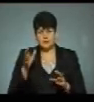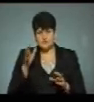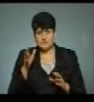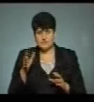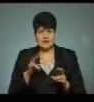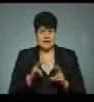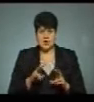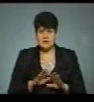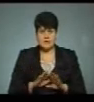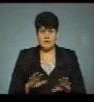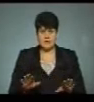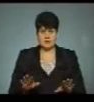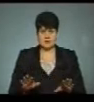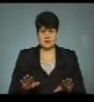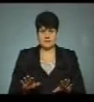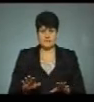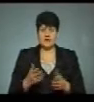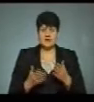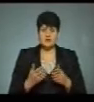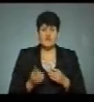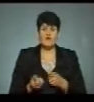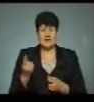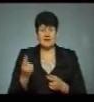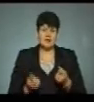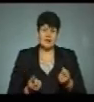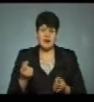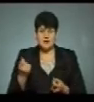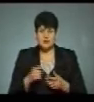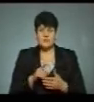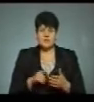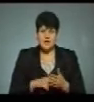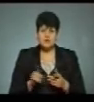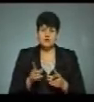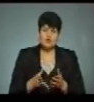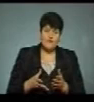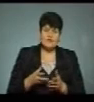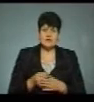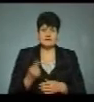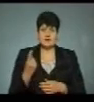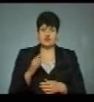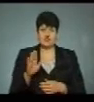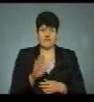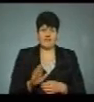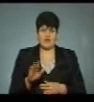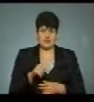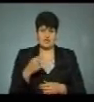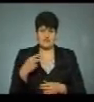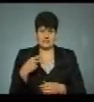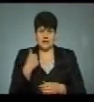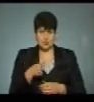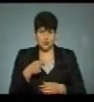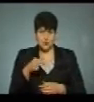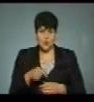не розглядалося. Тобто, якщо десь виникають питання щодо фінансування з 1 вересня 2020